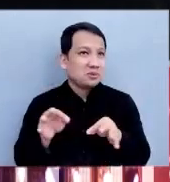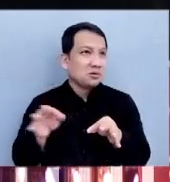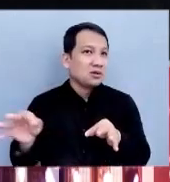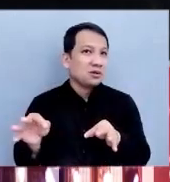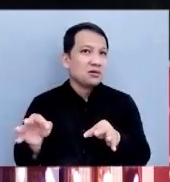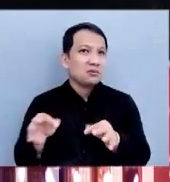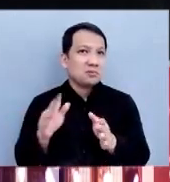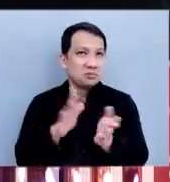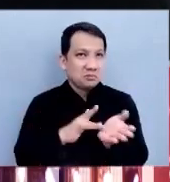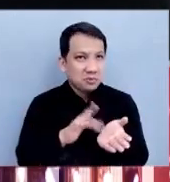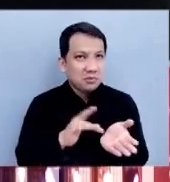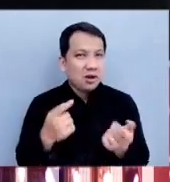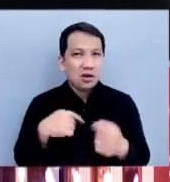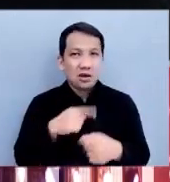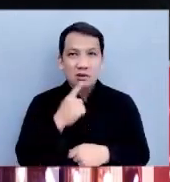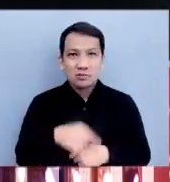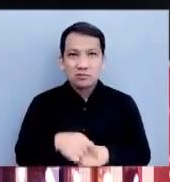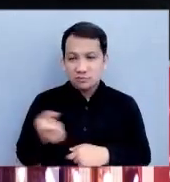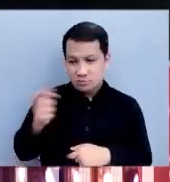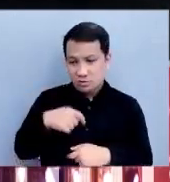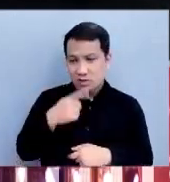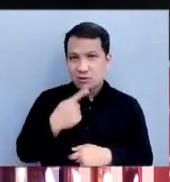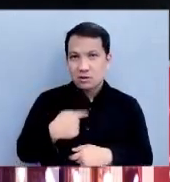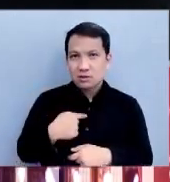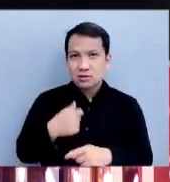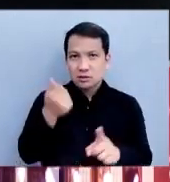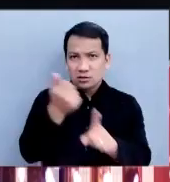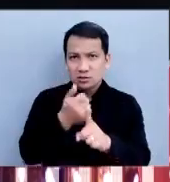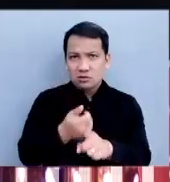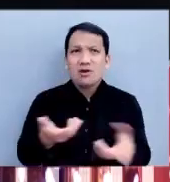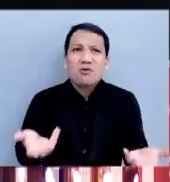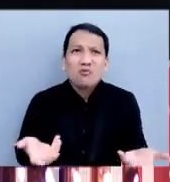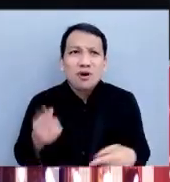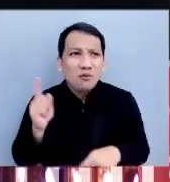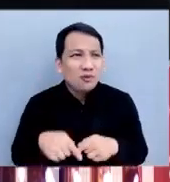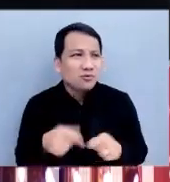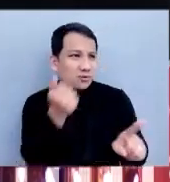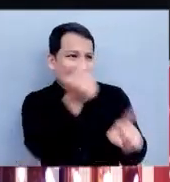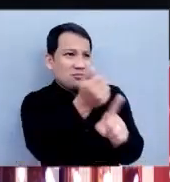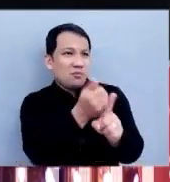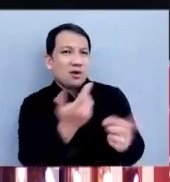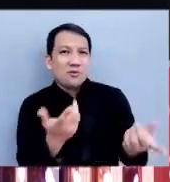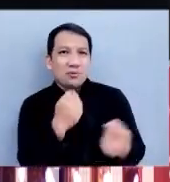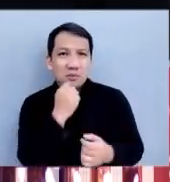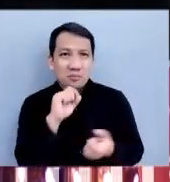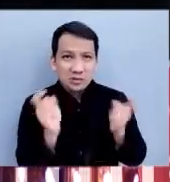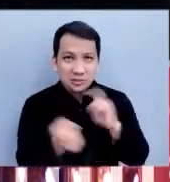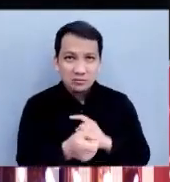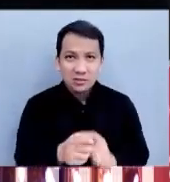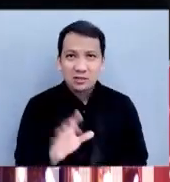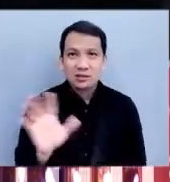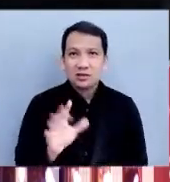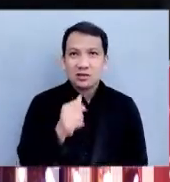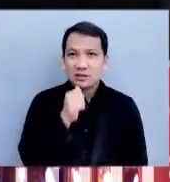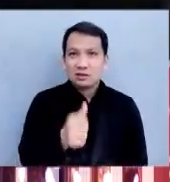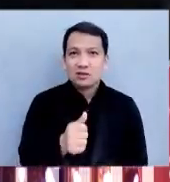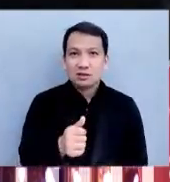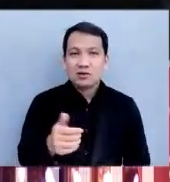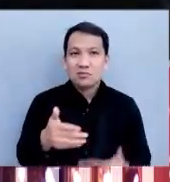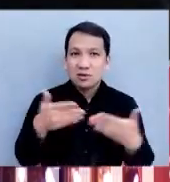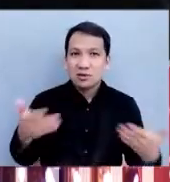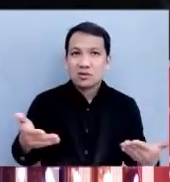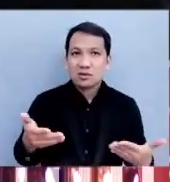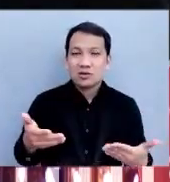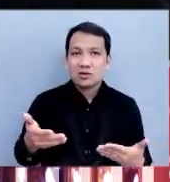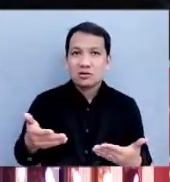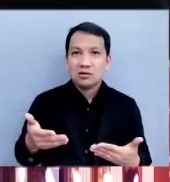nagte-take advantage. Ako nga tinatanong, ba't hindi ko tinitira? Ano magagawa ko kung titirahin ko? Magbabago ba yan? E di lalong